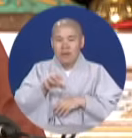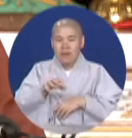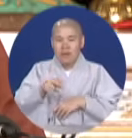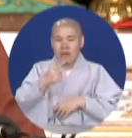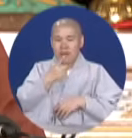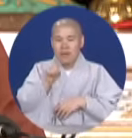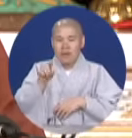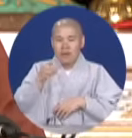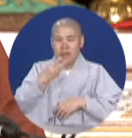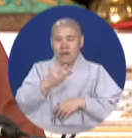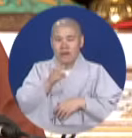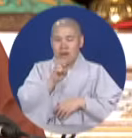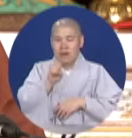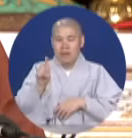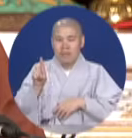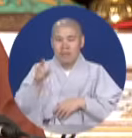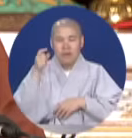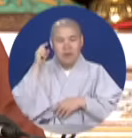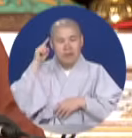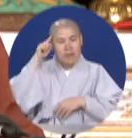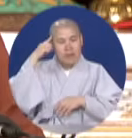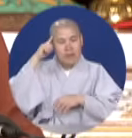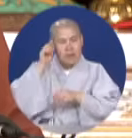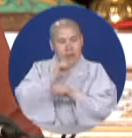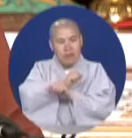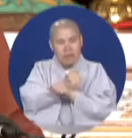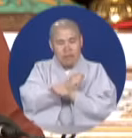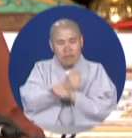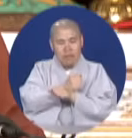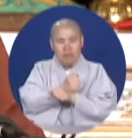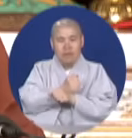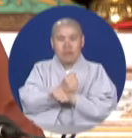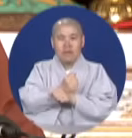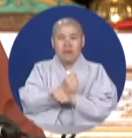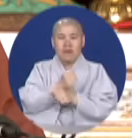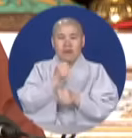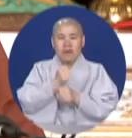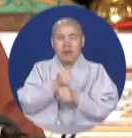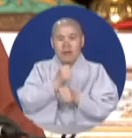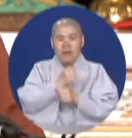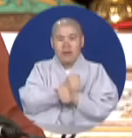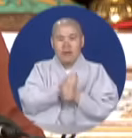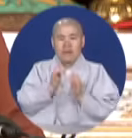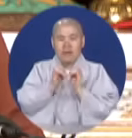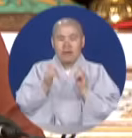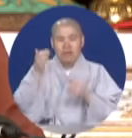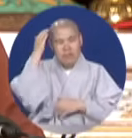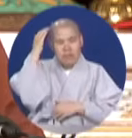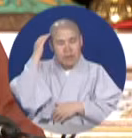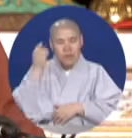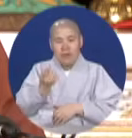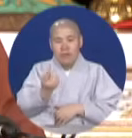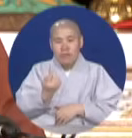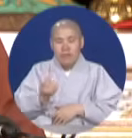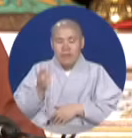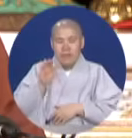달마 연구를 굉장히 깊게 한 분이 이제 우리나라에 오셨어요. 그래서 이제